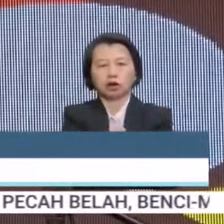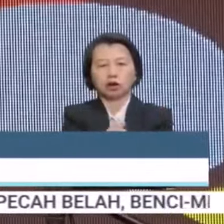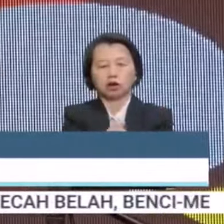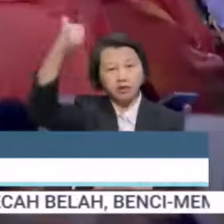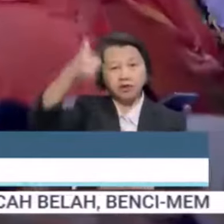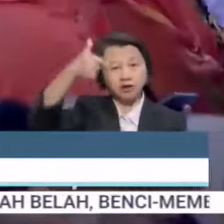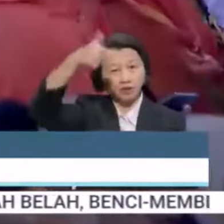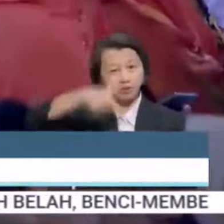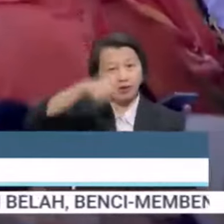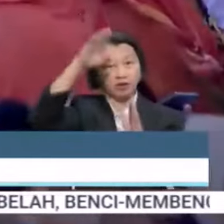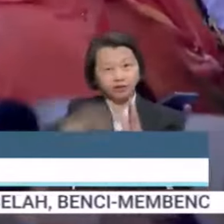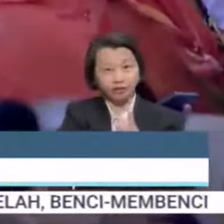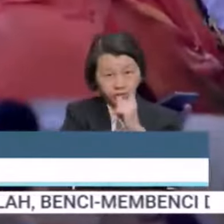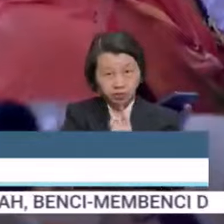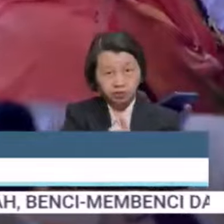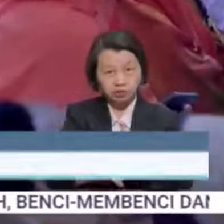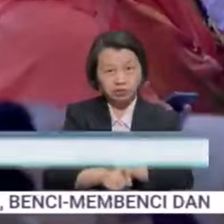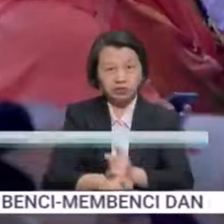subsidi.